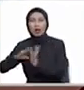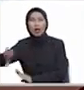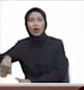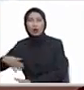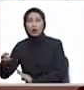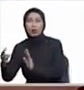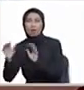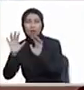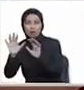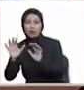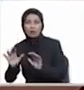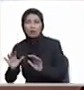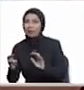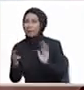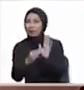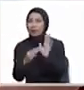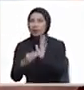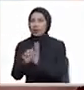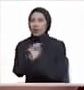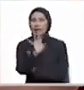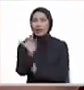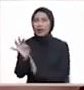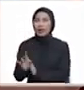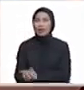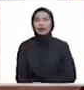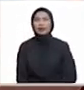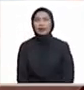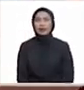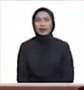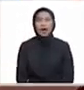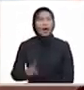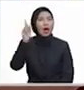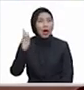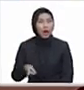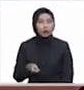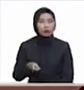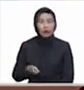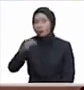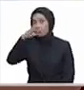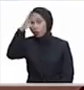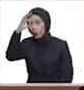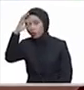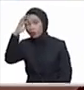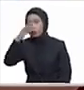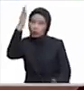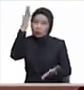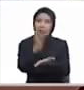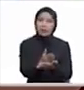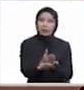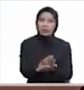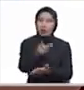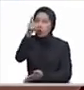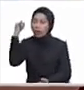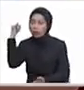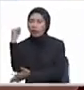juga permasalahan-permasalahan lain, wajib penegak hukum harus memberikan hukuman yang setimpal.